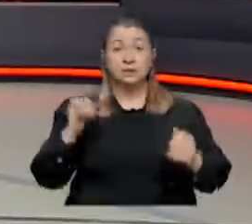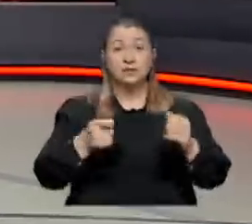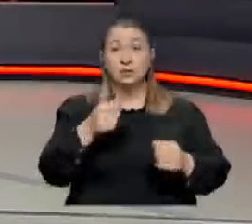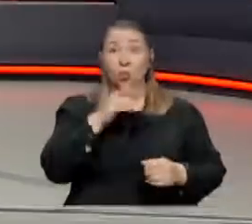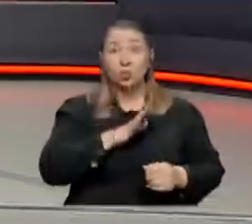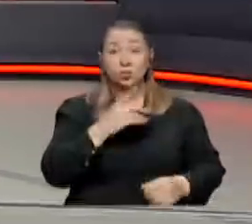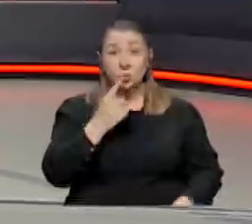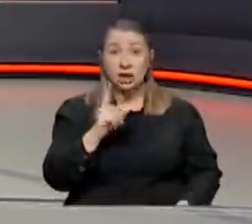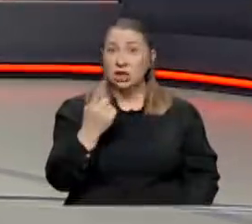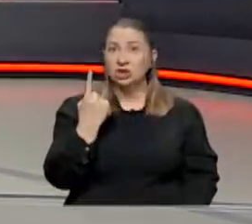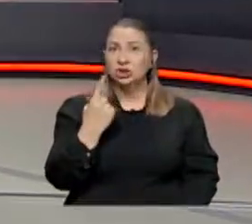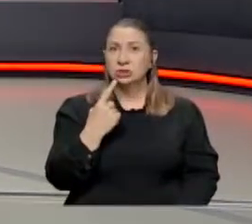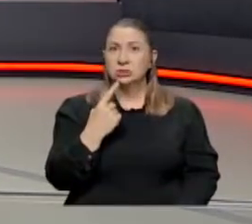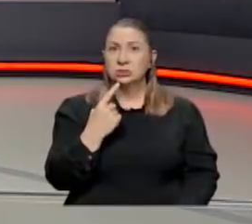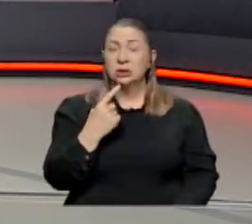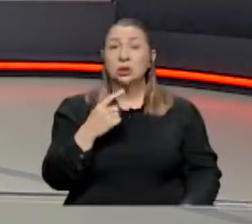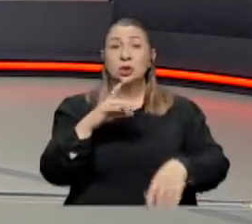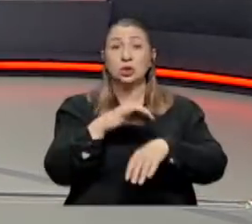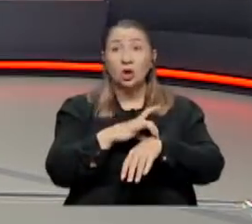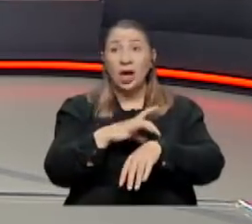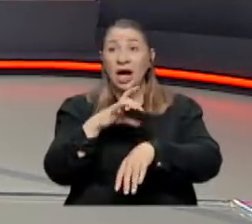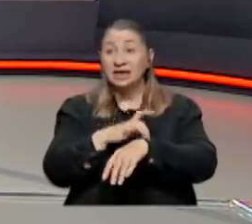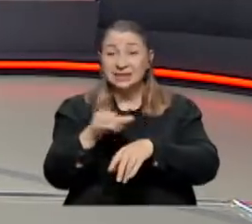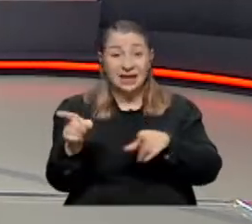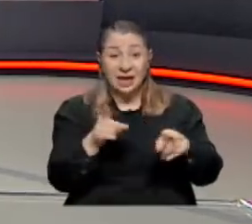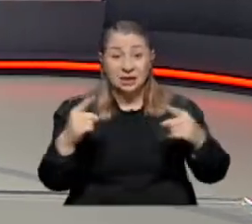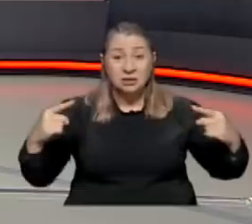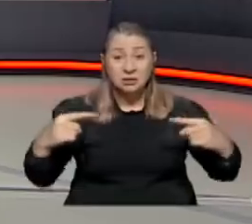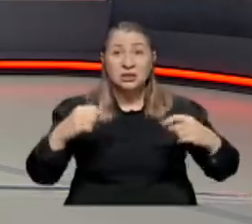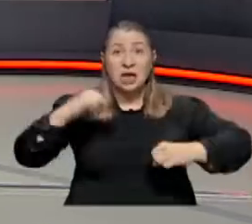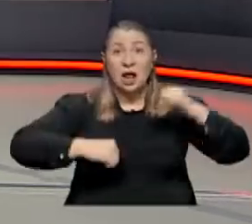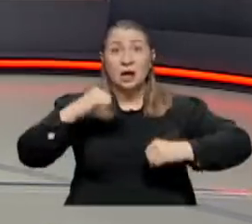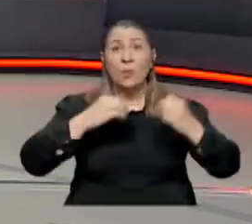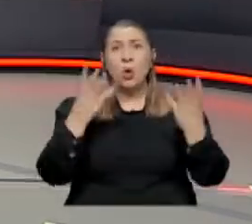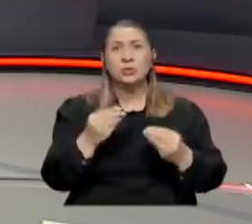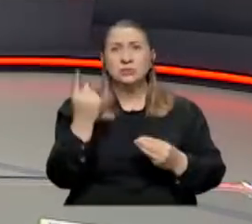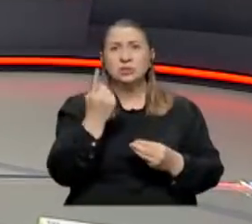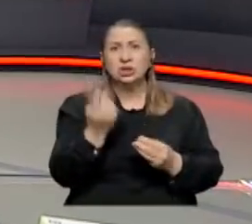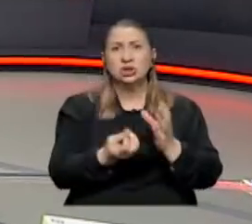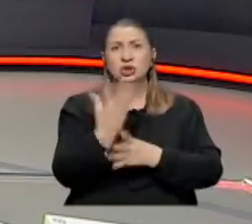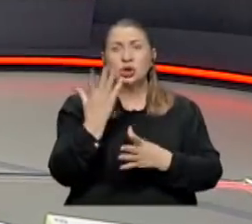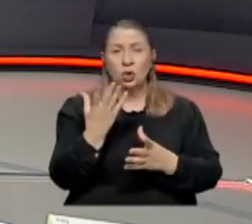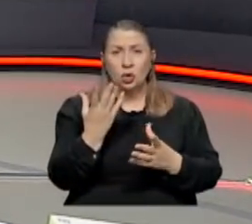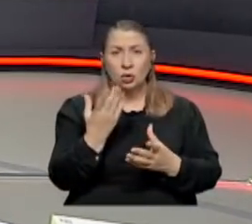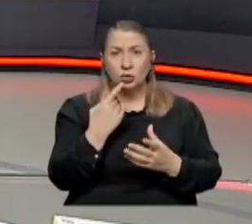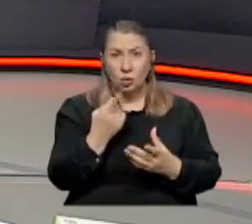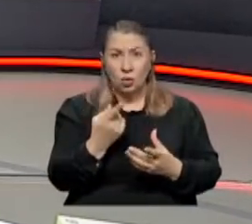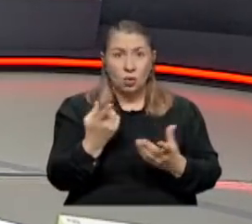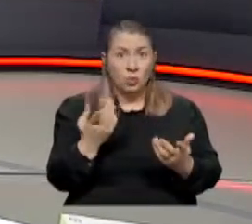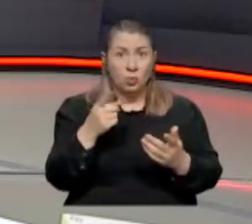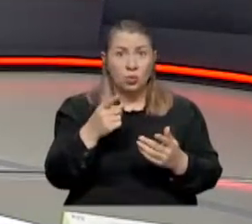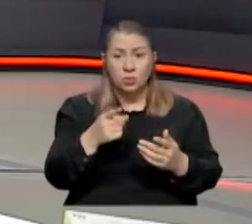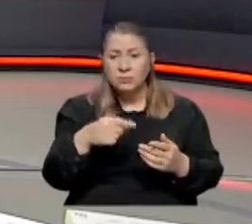Davutoğlu'nun söylediği şey ilginç hekimle hastanın birbirine rakip olması gibi bir durum oluşuyor oluşturuluyor diyor